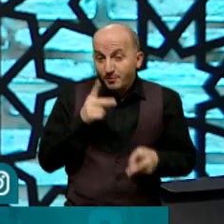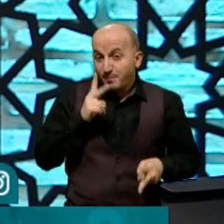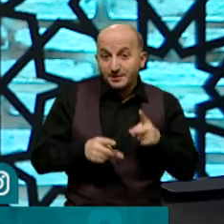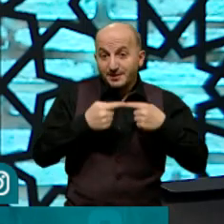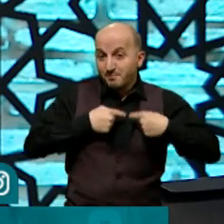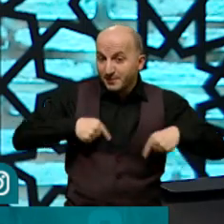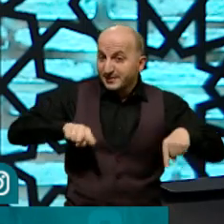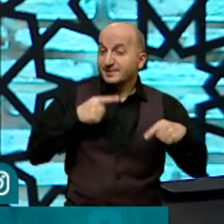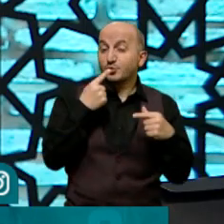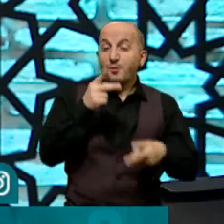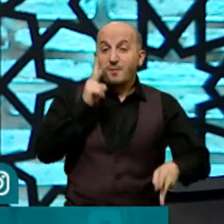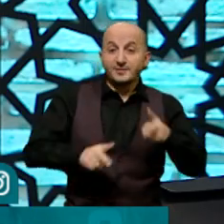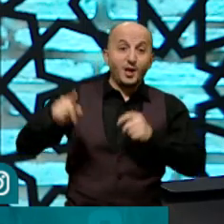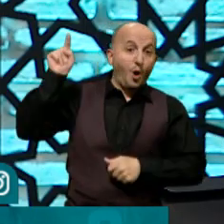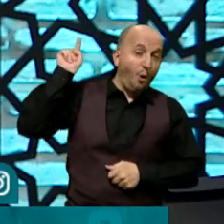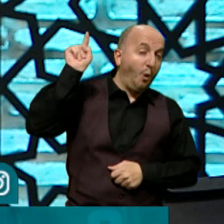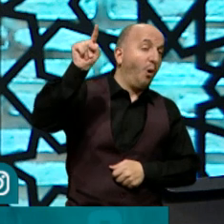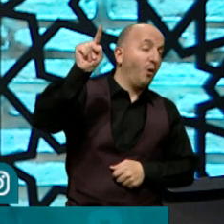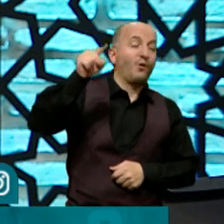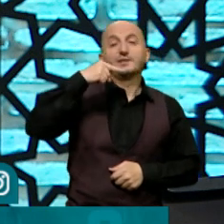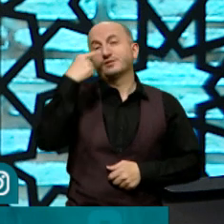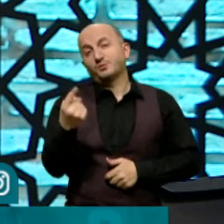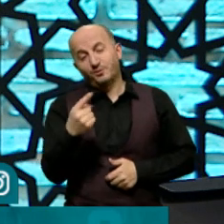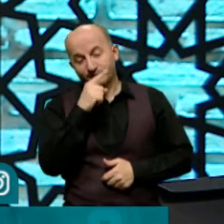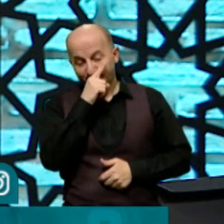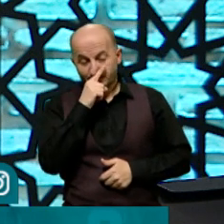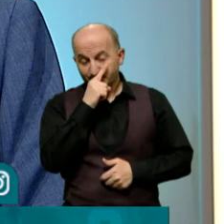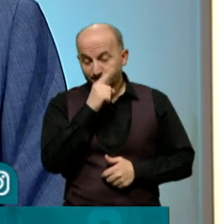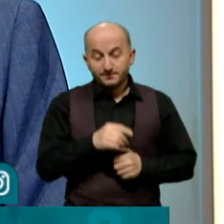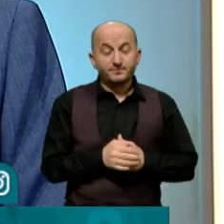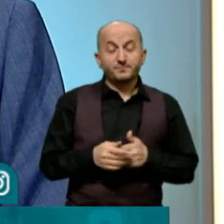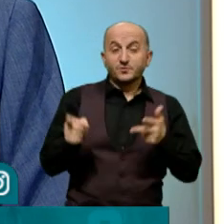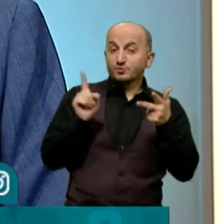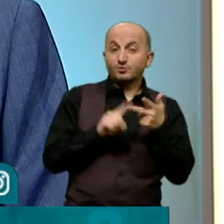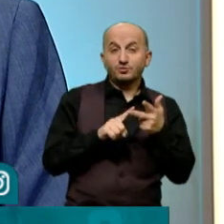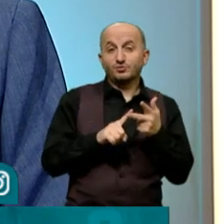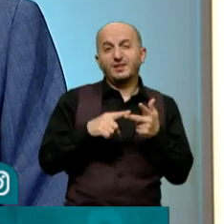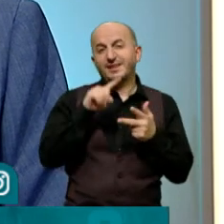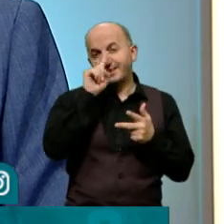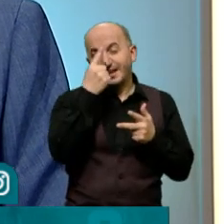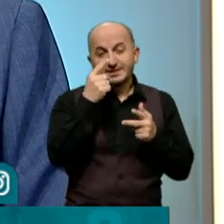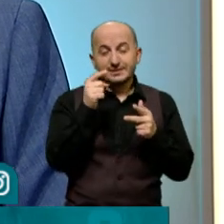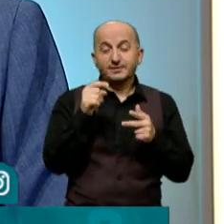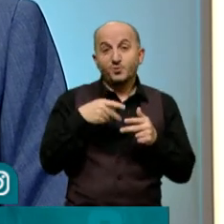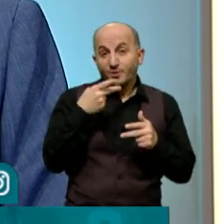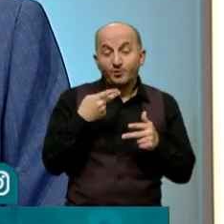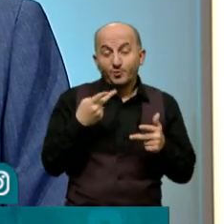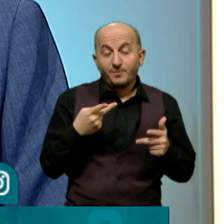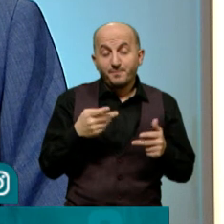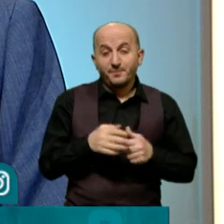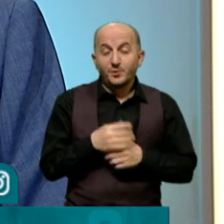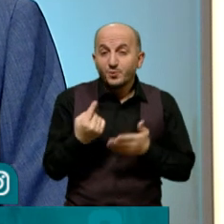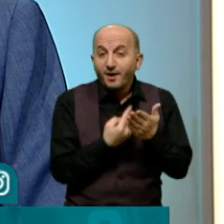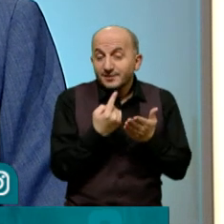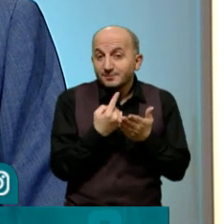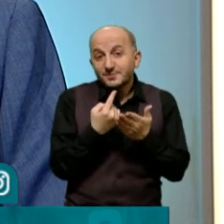biz diyor, bazen hüve o üçüncü tekil şahıs sigalarını kullanıyor. Bu